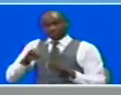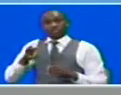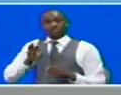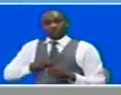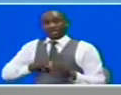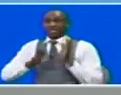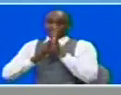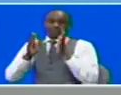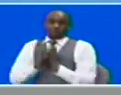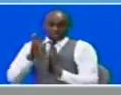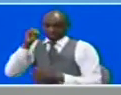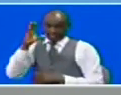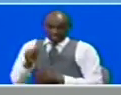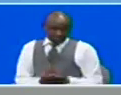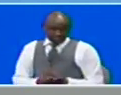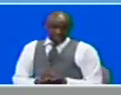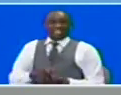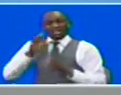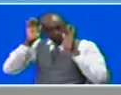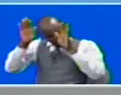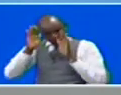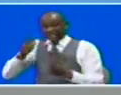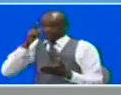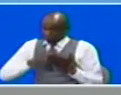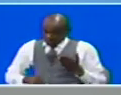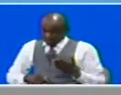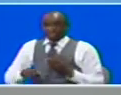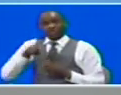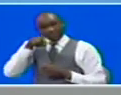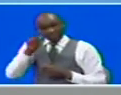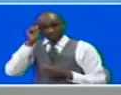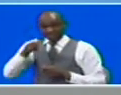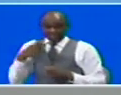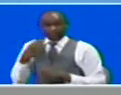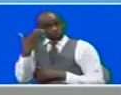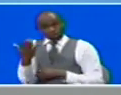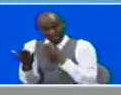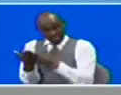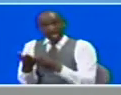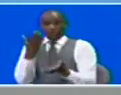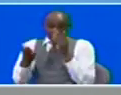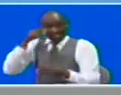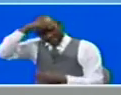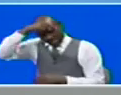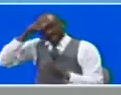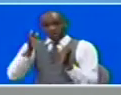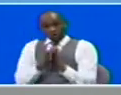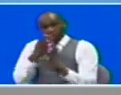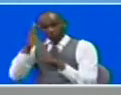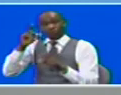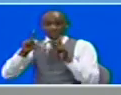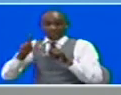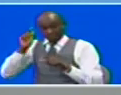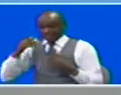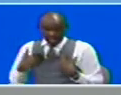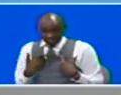hivyo kitu muhimu ni ya kwamba uko na hiyo stakabadhi, kama ni degree, kama ni form 4 certificate,